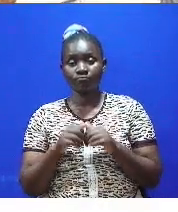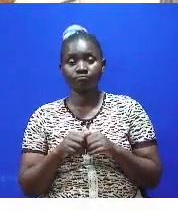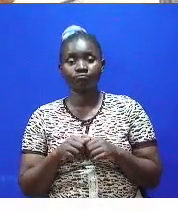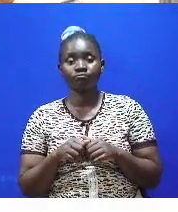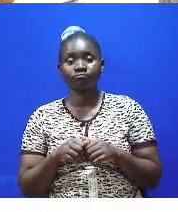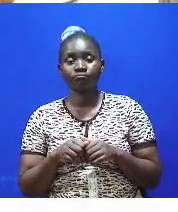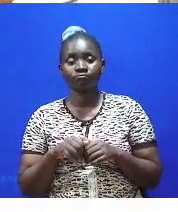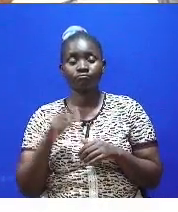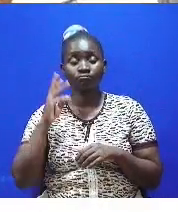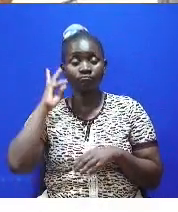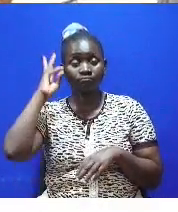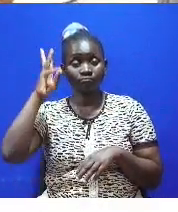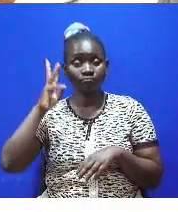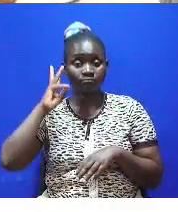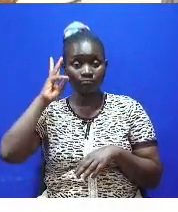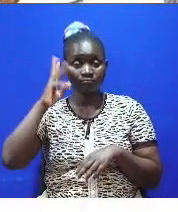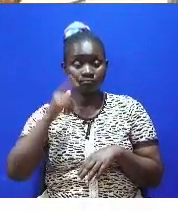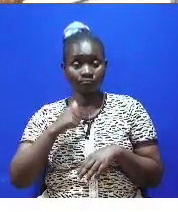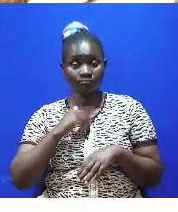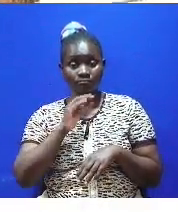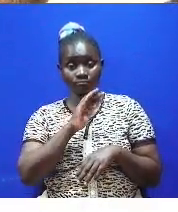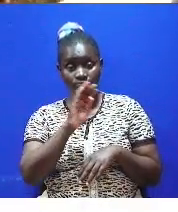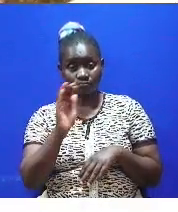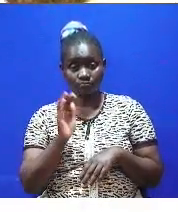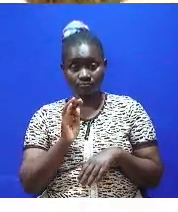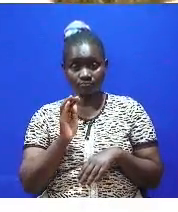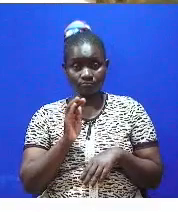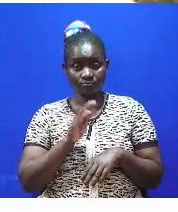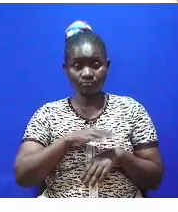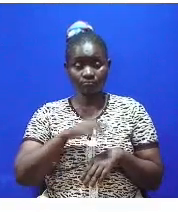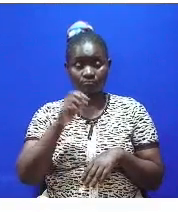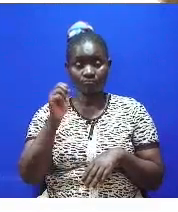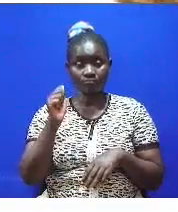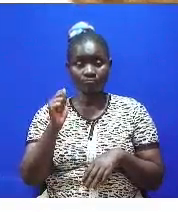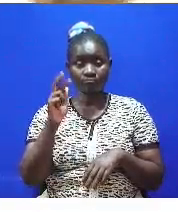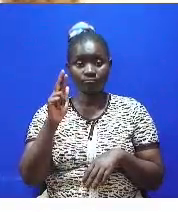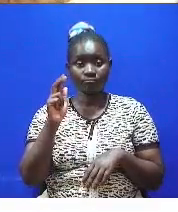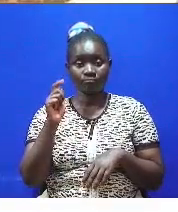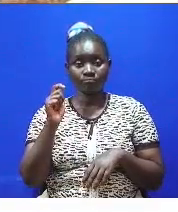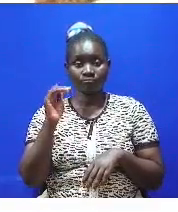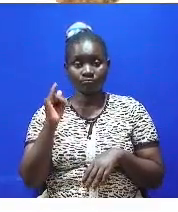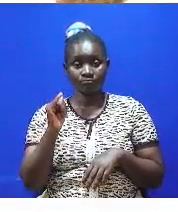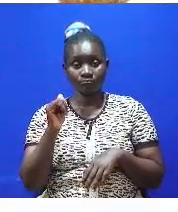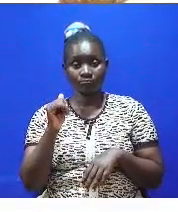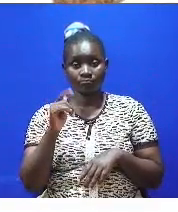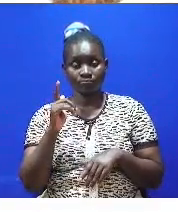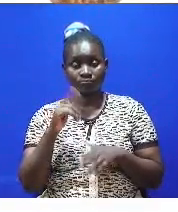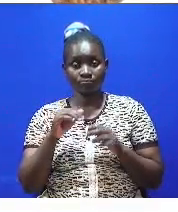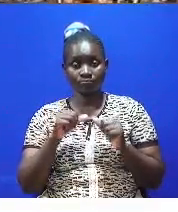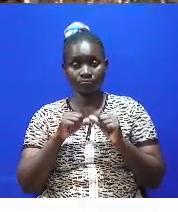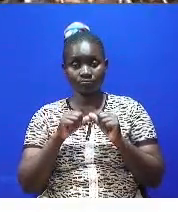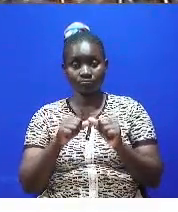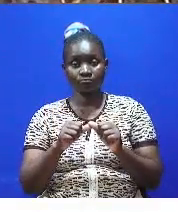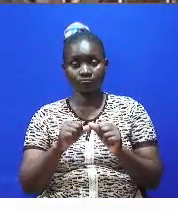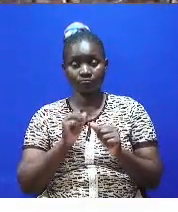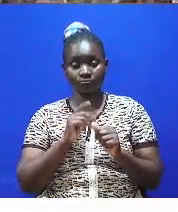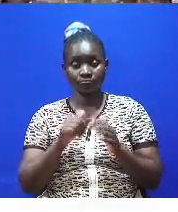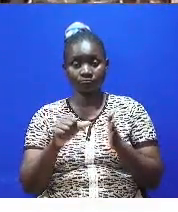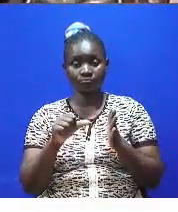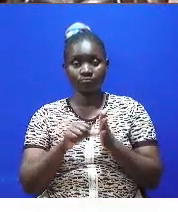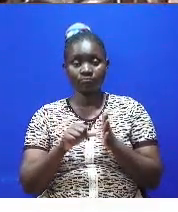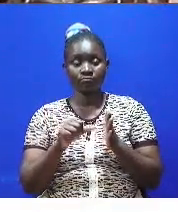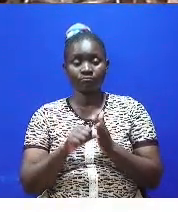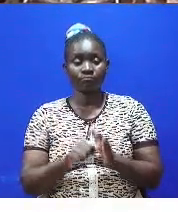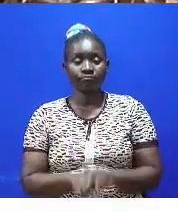kuchana, ndaburi nga arati, ikavana nama iti mdibike ndeta bakanga kitu chandikite. Ingo